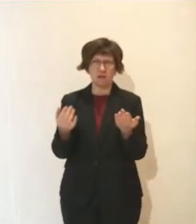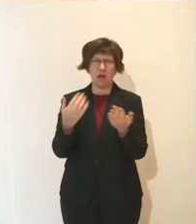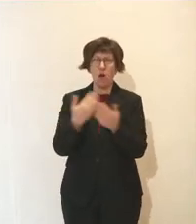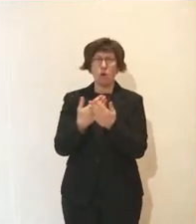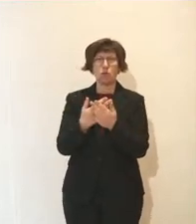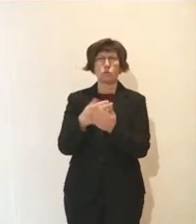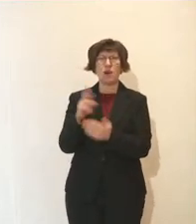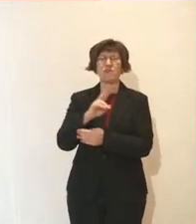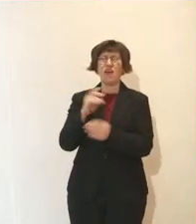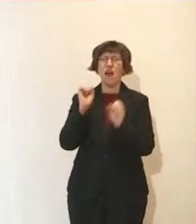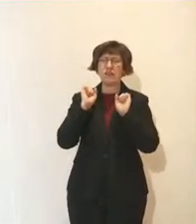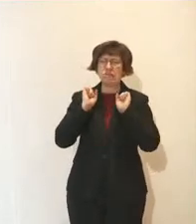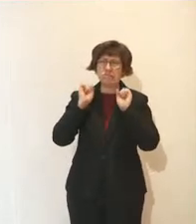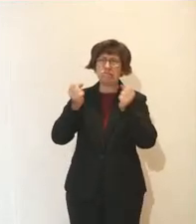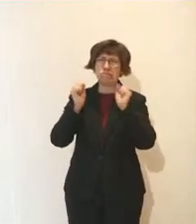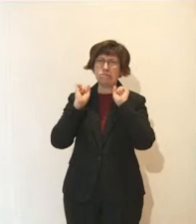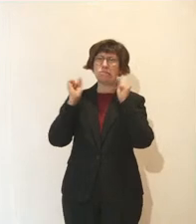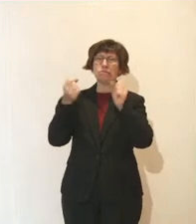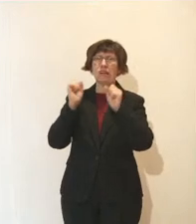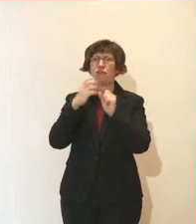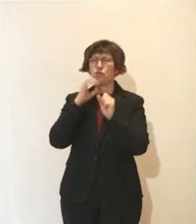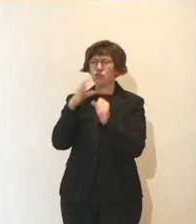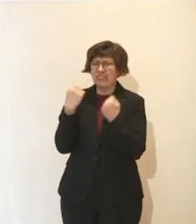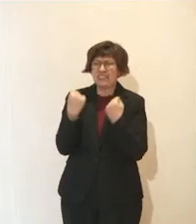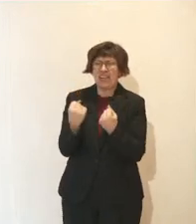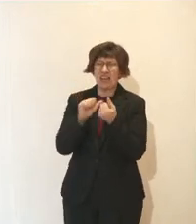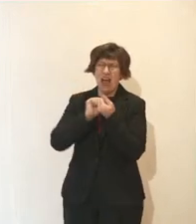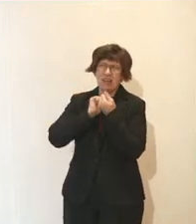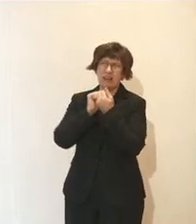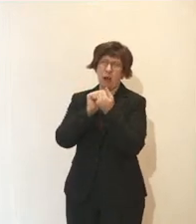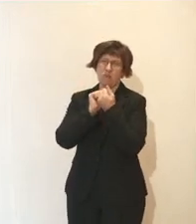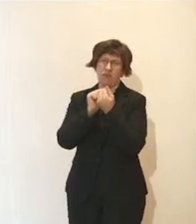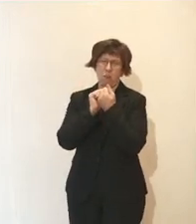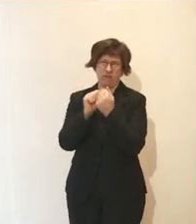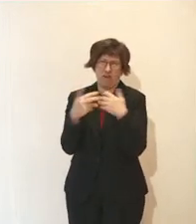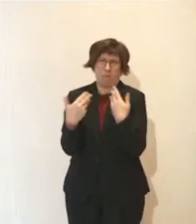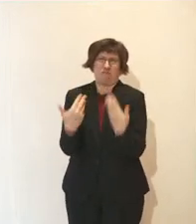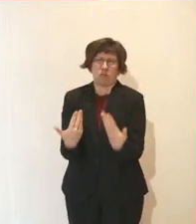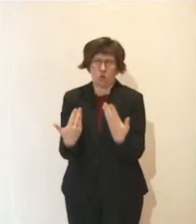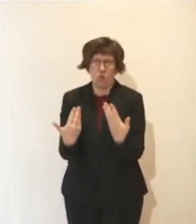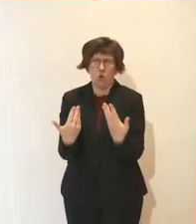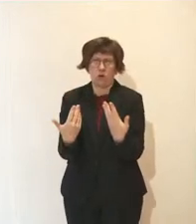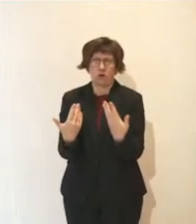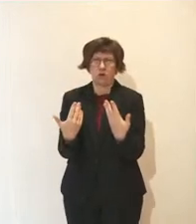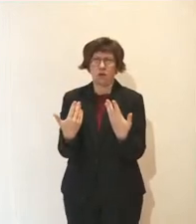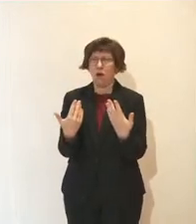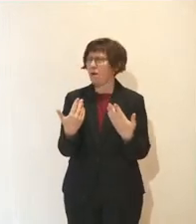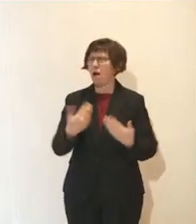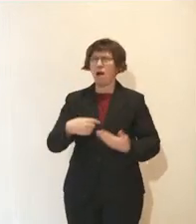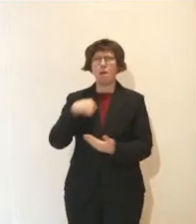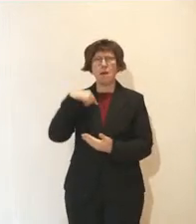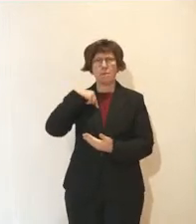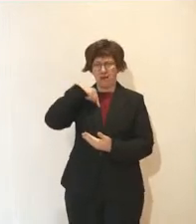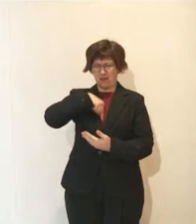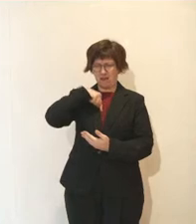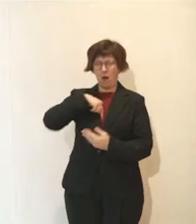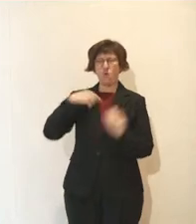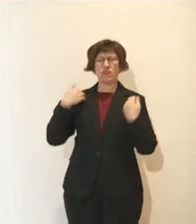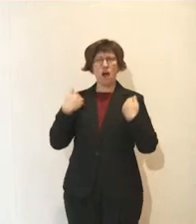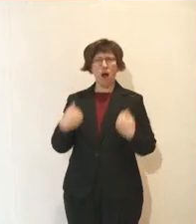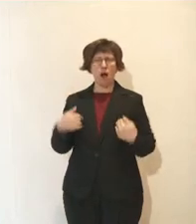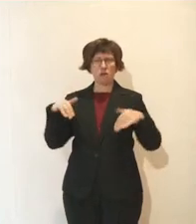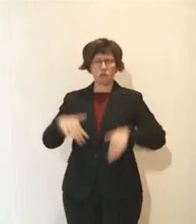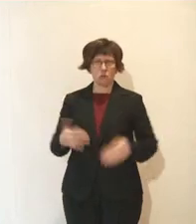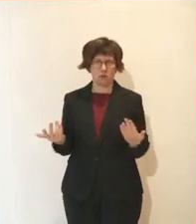diejenigen die sehr fleißig sind um ein bisschen sicherheit kämpfen müssen aber es ist auch bei mir eine haltung entstanden